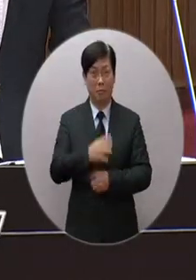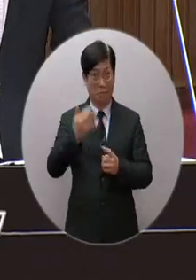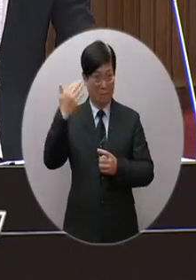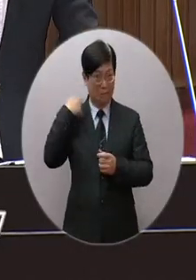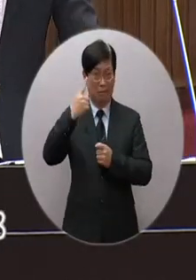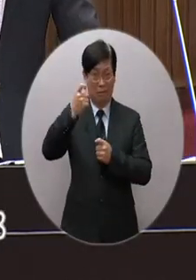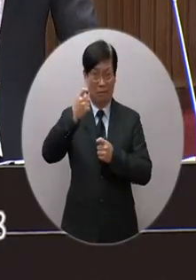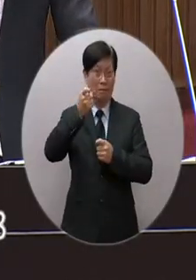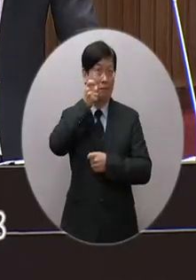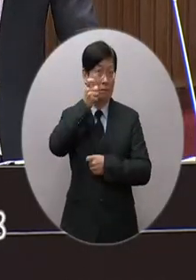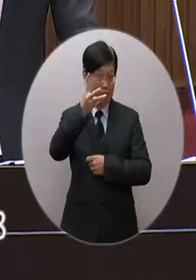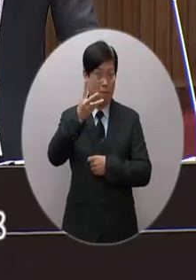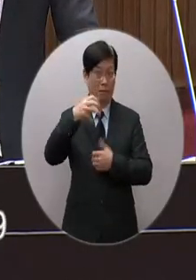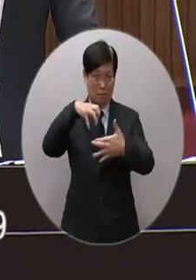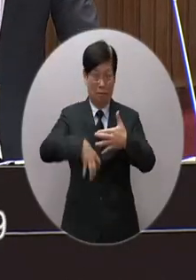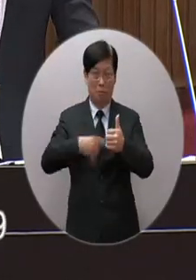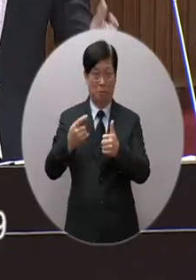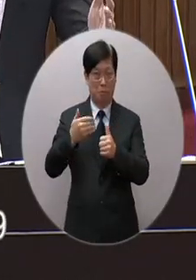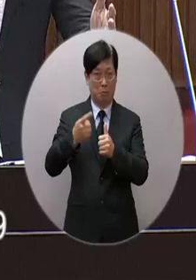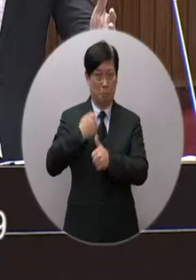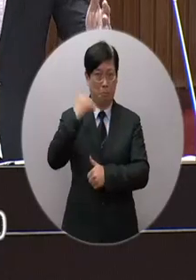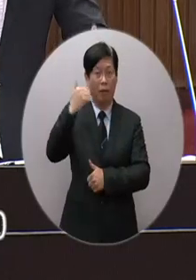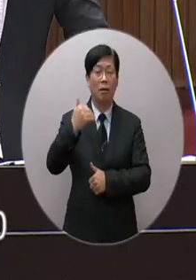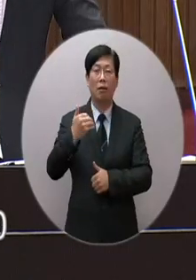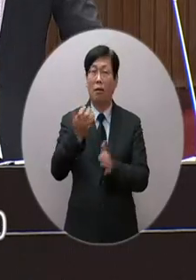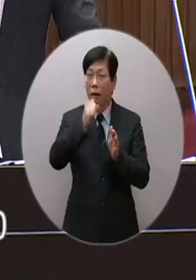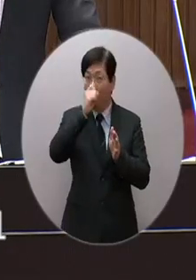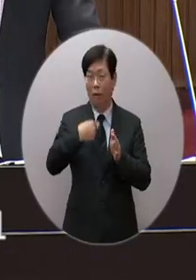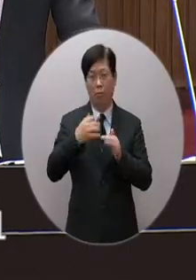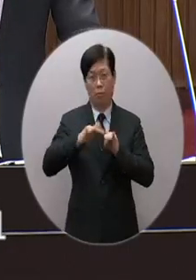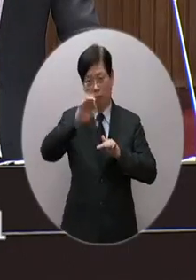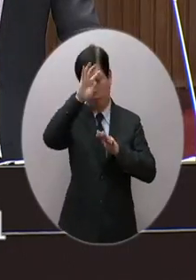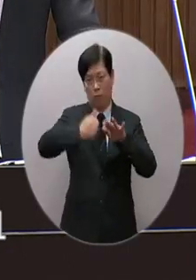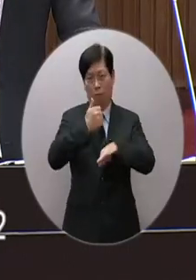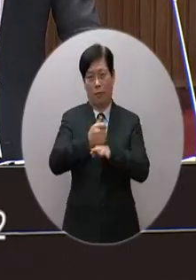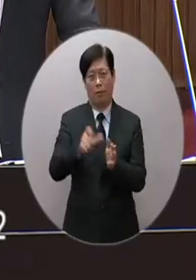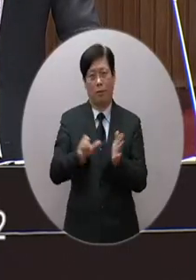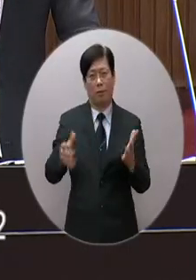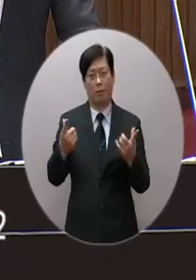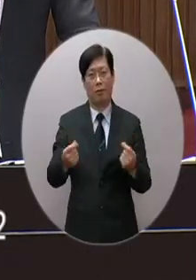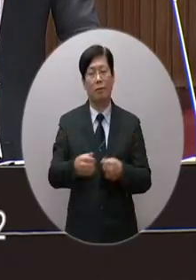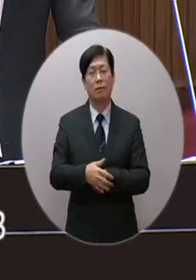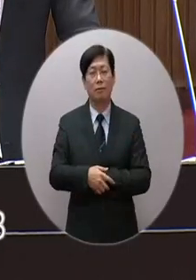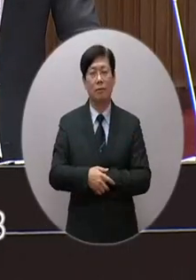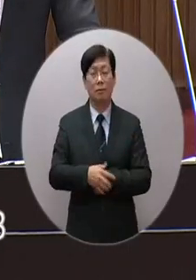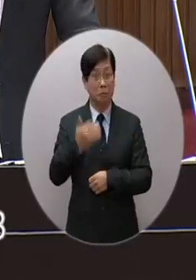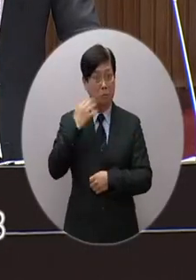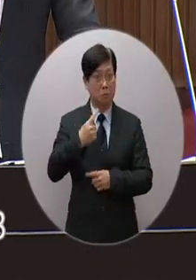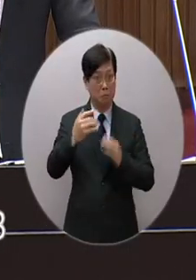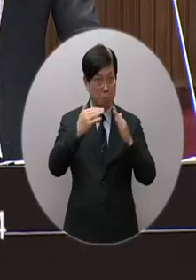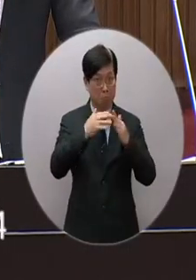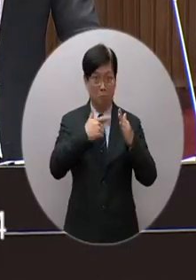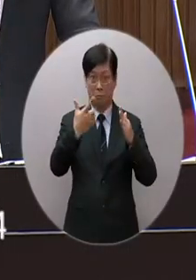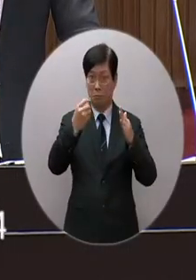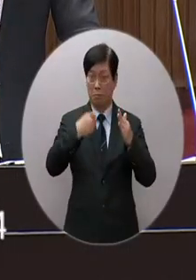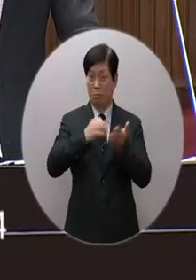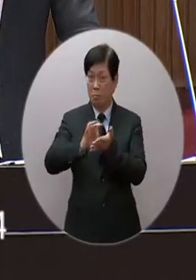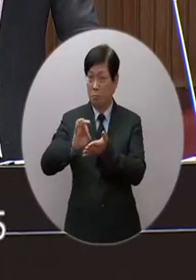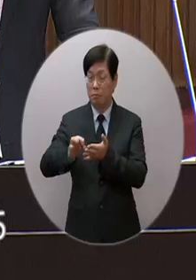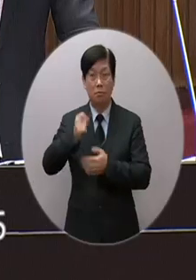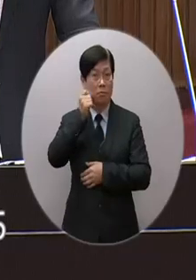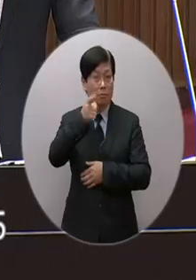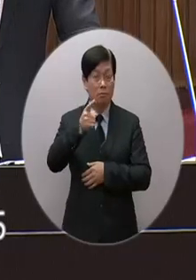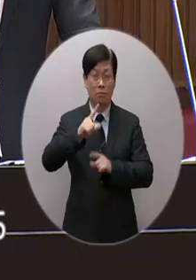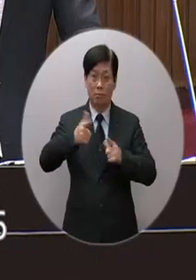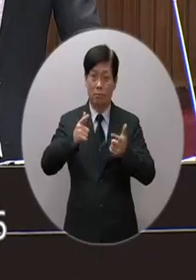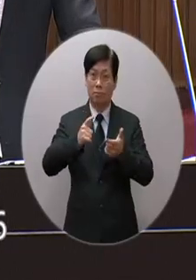下这13个月来的同款哦。这13个月拄啊，咱民进党执政的时间吼，所以以每一户消费20,000块为例吼，每一个月